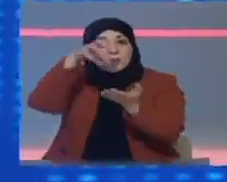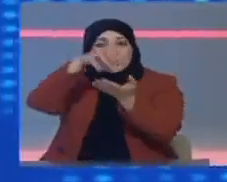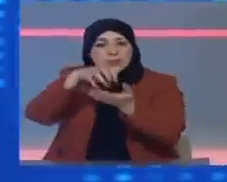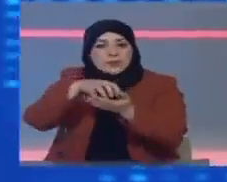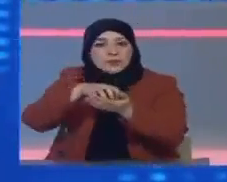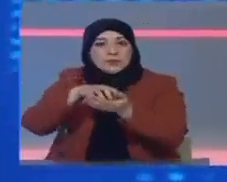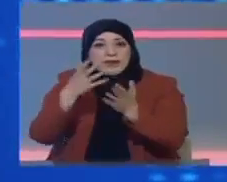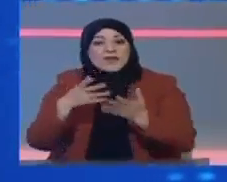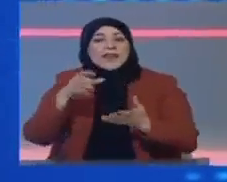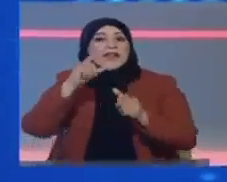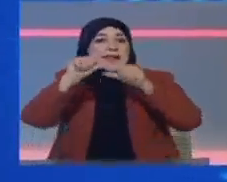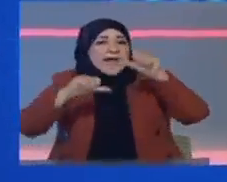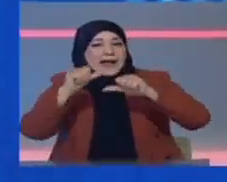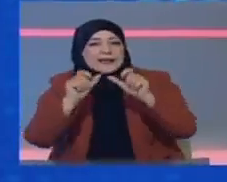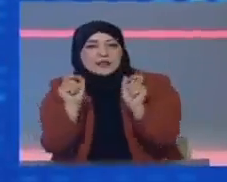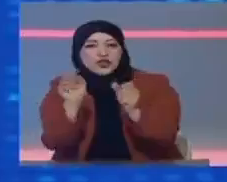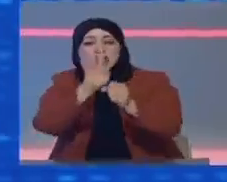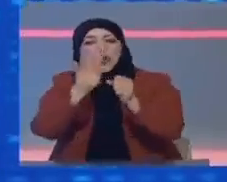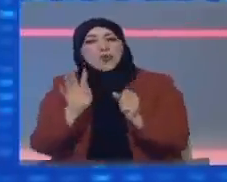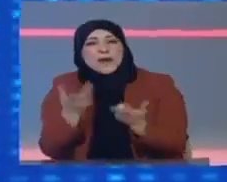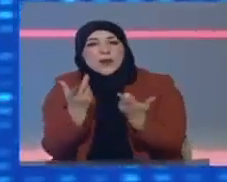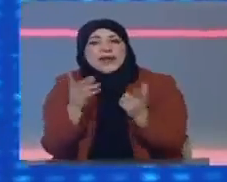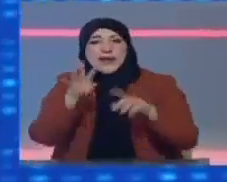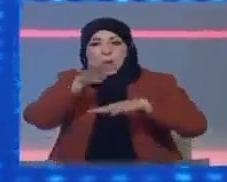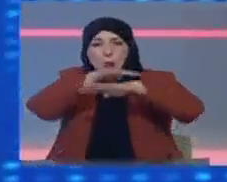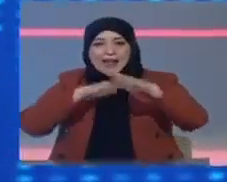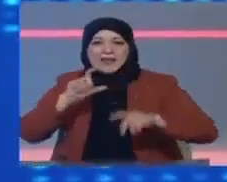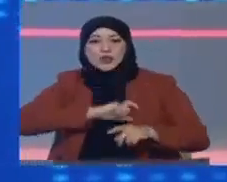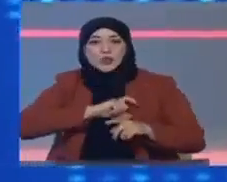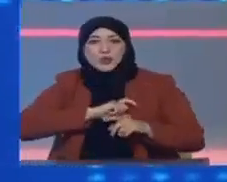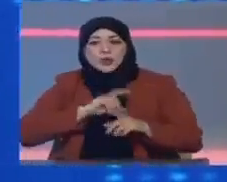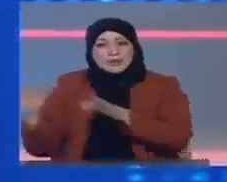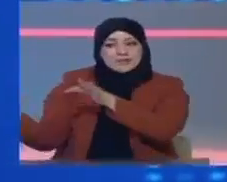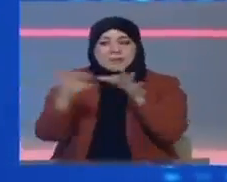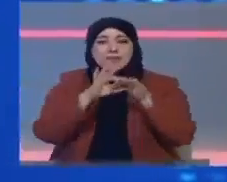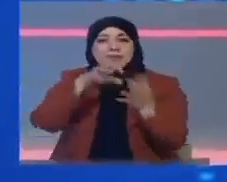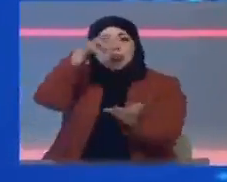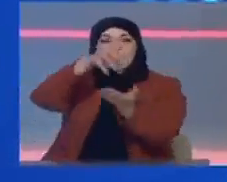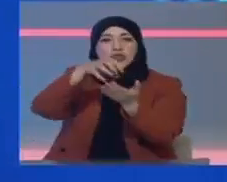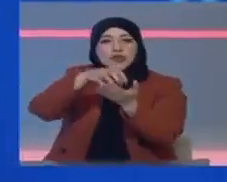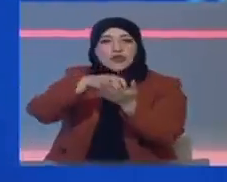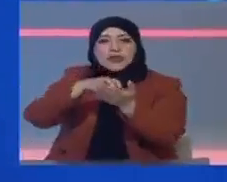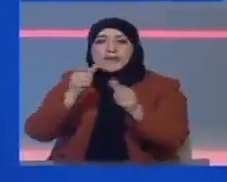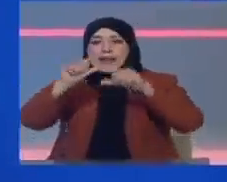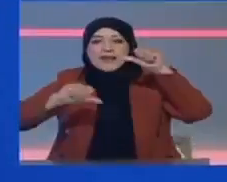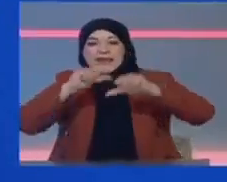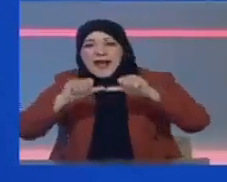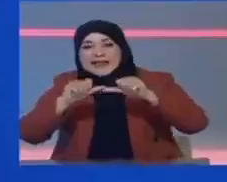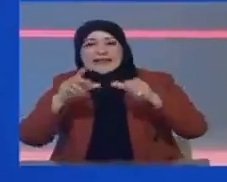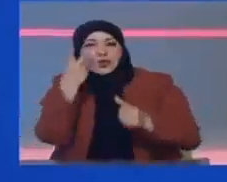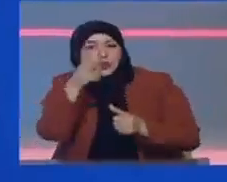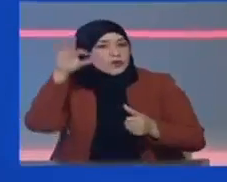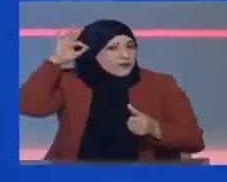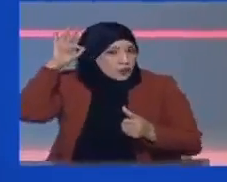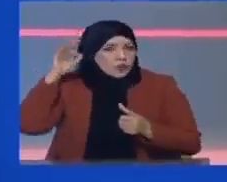والتحليل الجرثوميه بالمستشفى الجامعي فرحات حشاد بسوسه الى مختلف المقابل المرجعيه المعهود اليها اجراء هذه